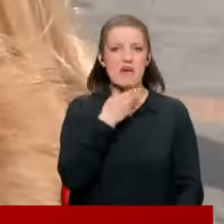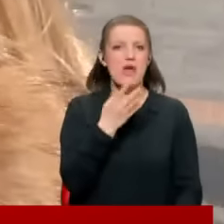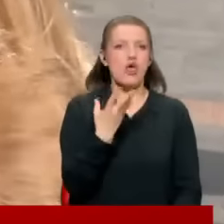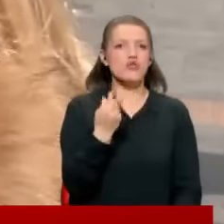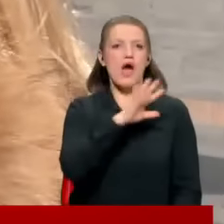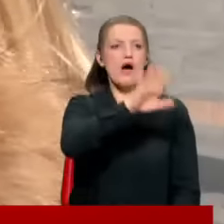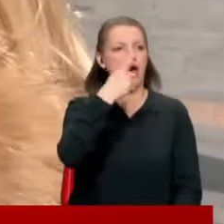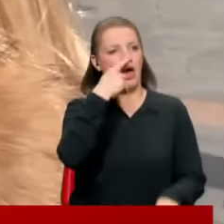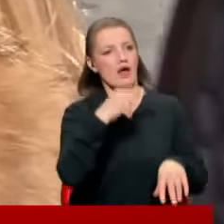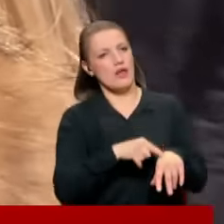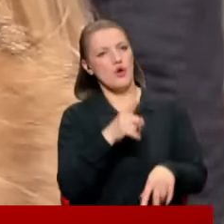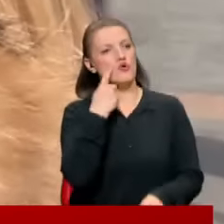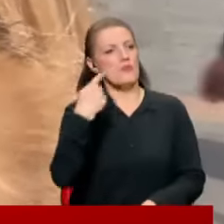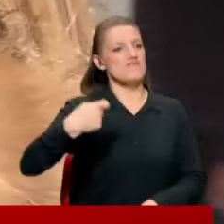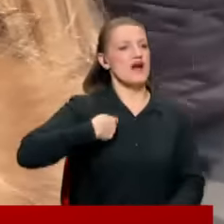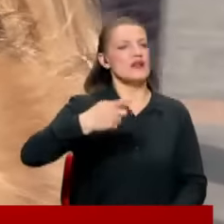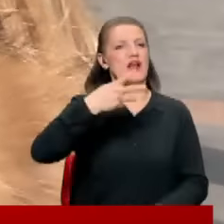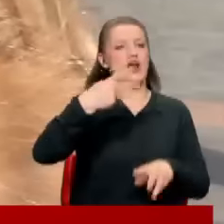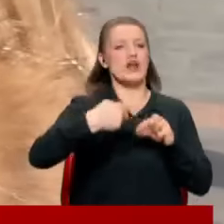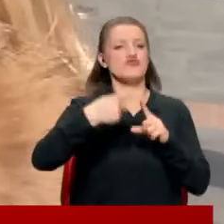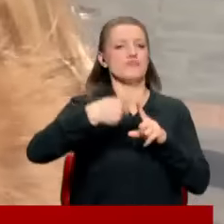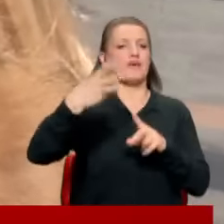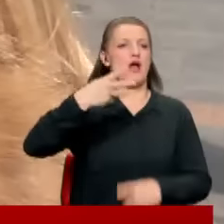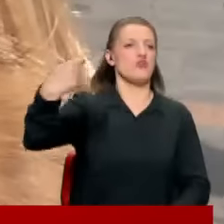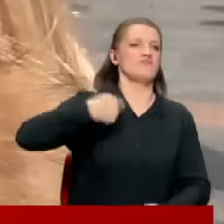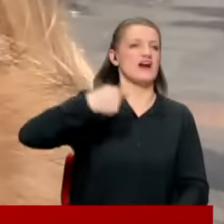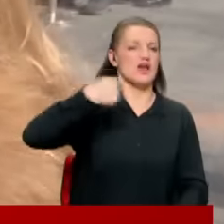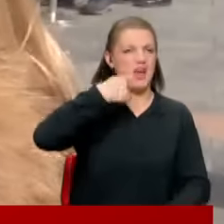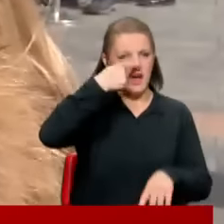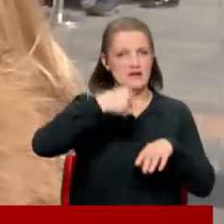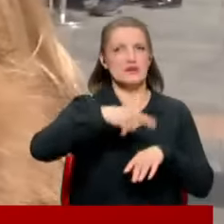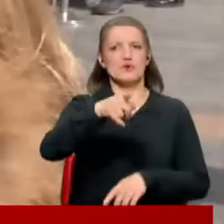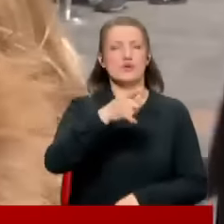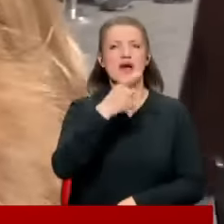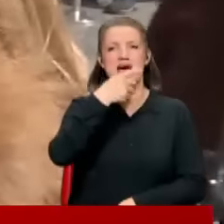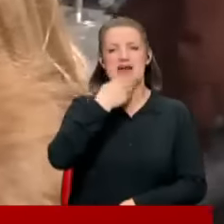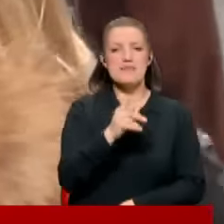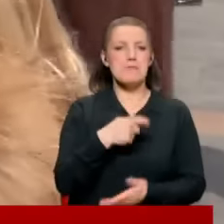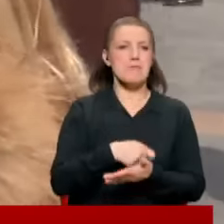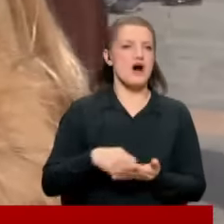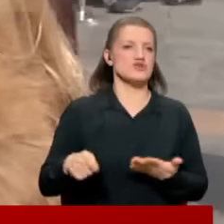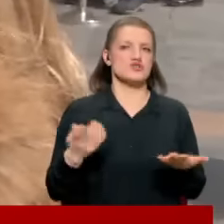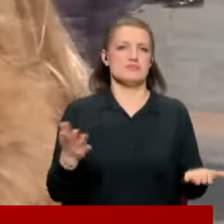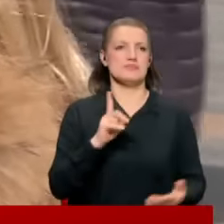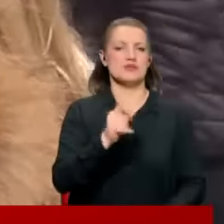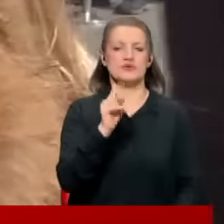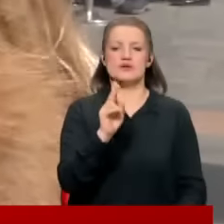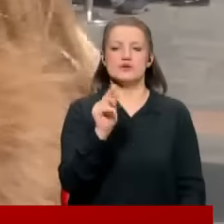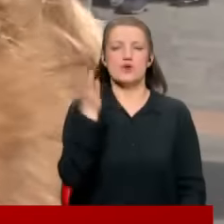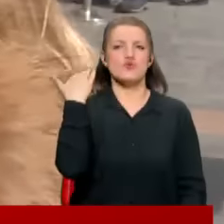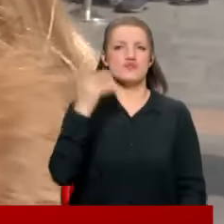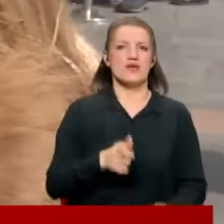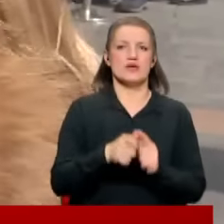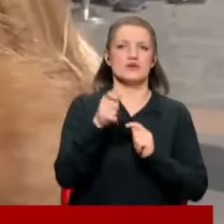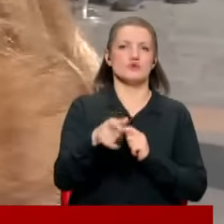Herkes inanıyor işte bunu. Ha hükümet verdi ya da Recep Tayyip Erdoğan verdi diye. Ona inanıyorlar. Emeklilerim işte parası, maaşı bir gün iki gün önceden